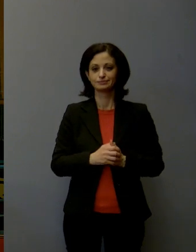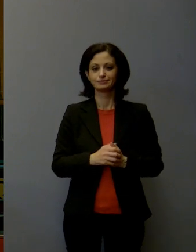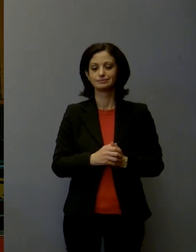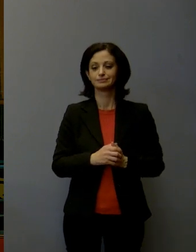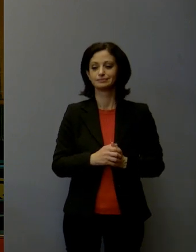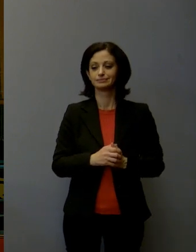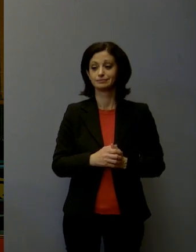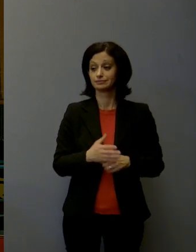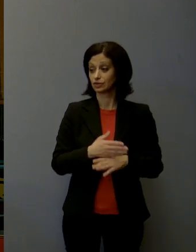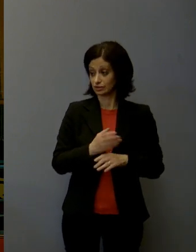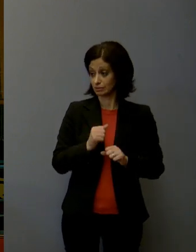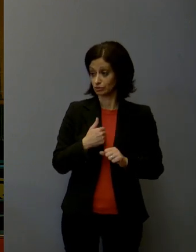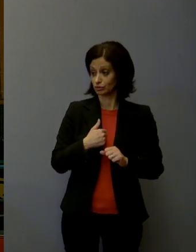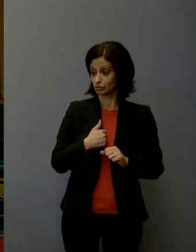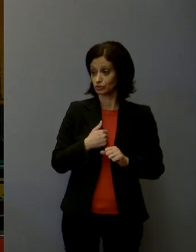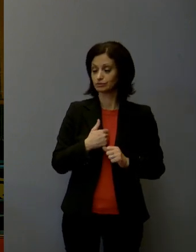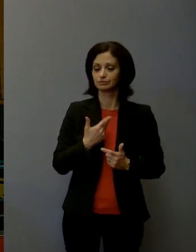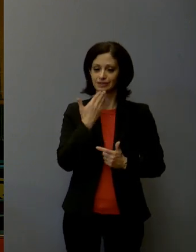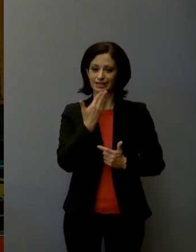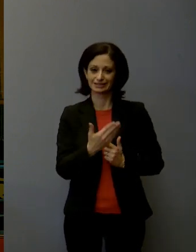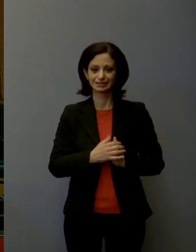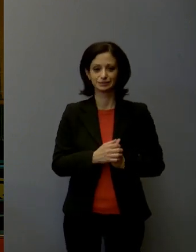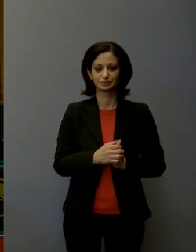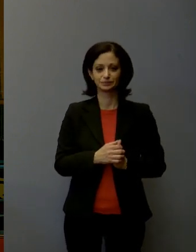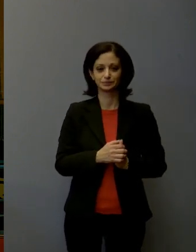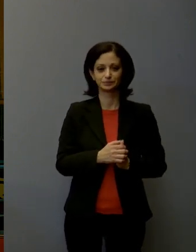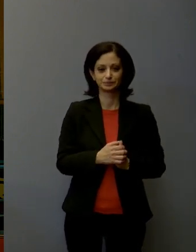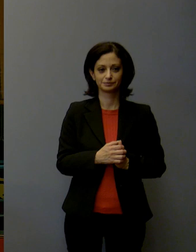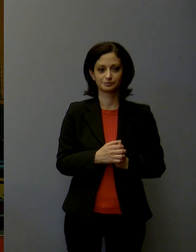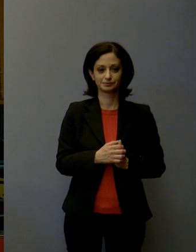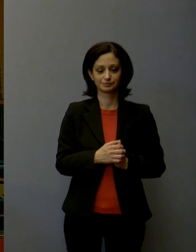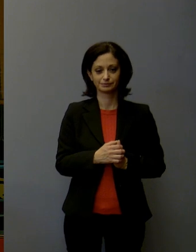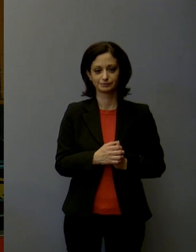consigliere posso Grazie allora